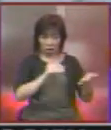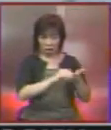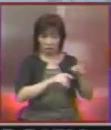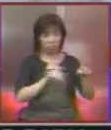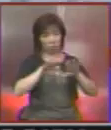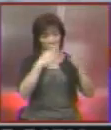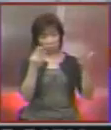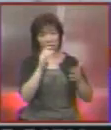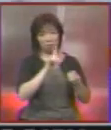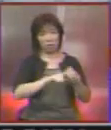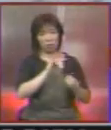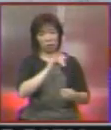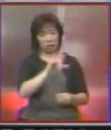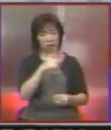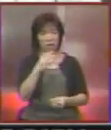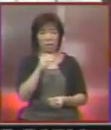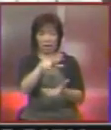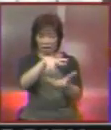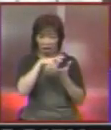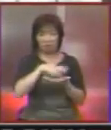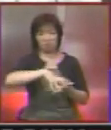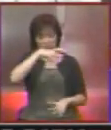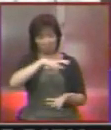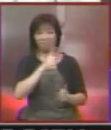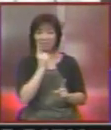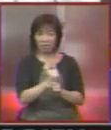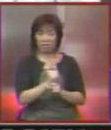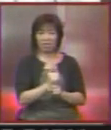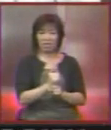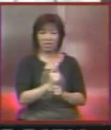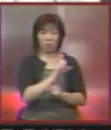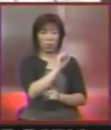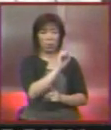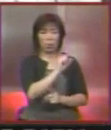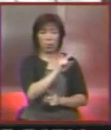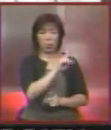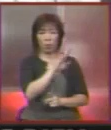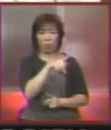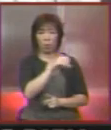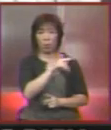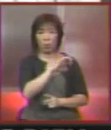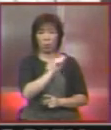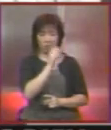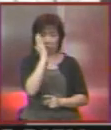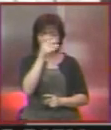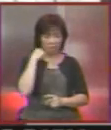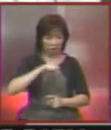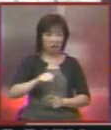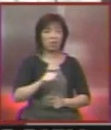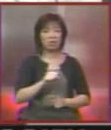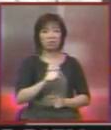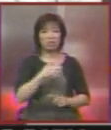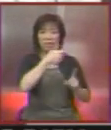ang issue sa ill-gotten wealth ni Corona. The subpoena would violate this court's own ruling that evidence shall not